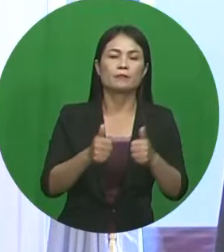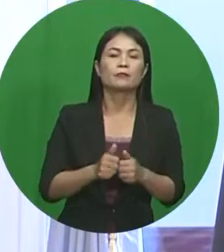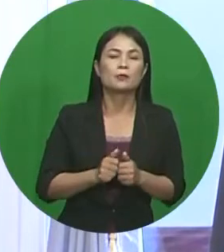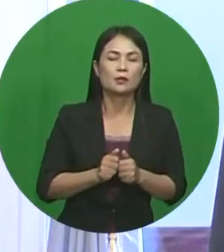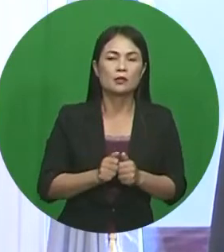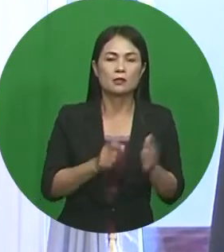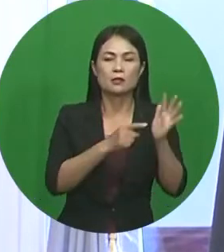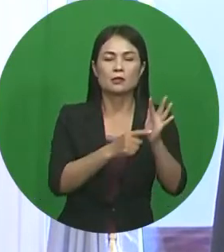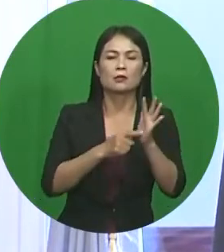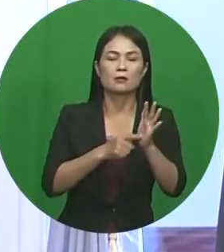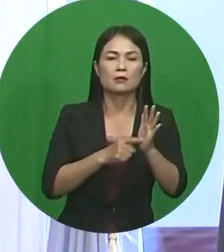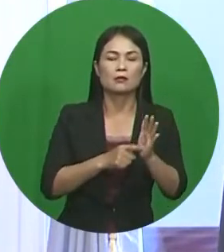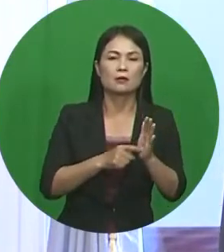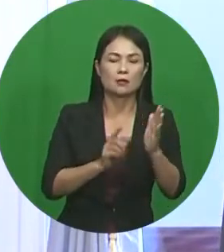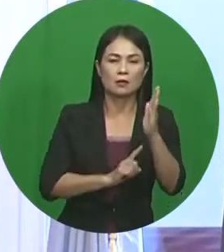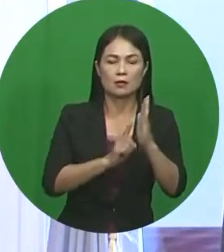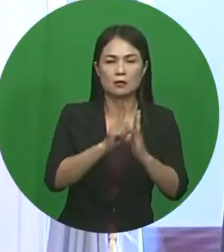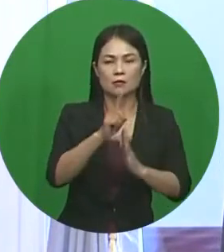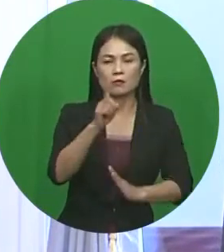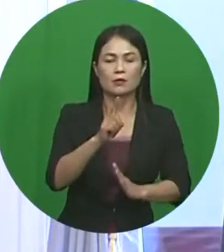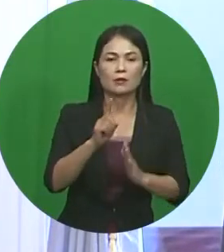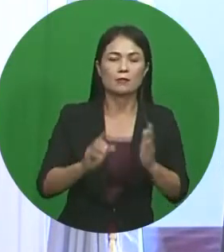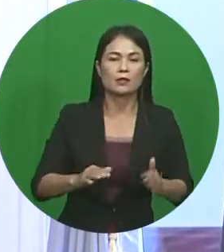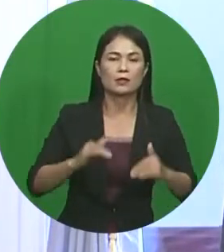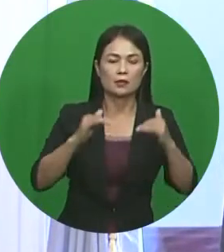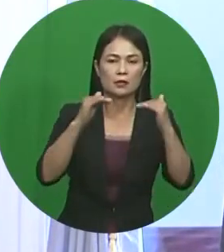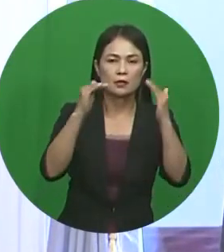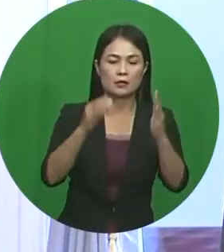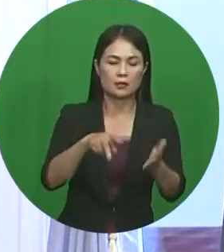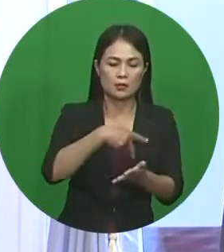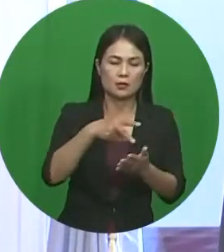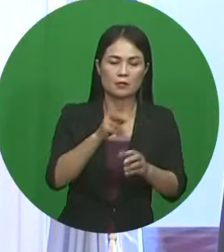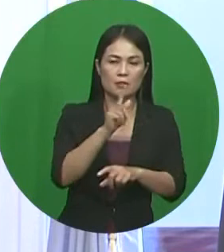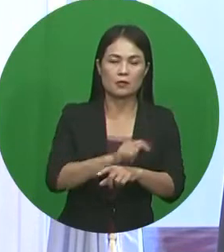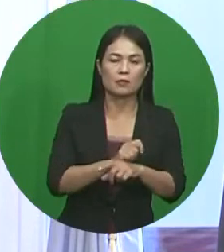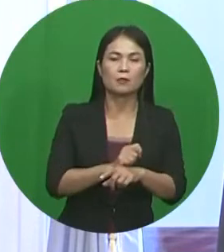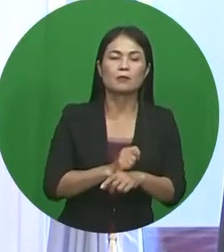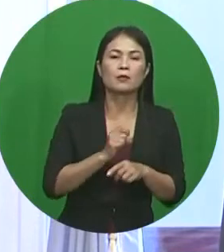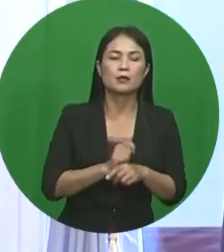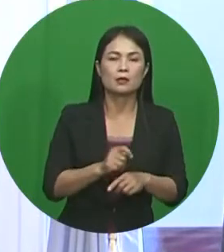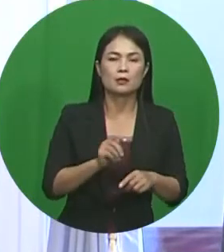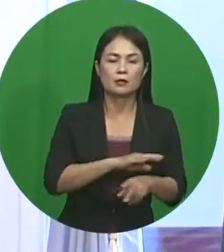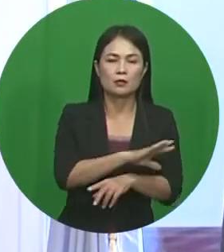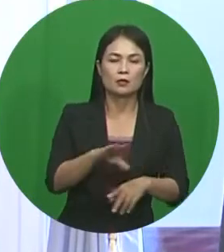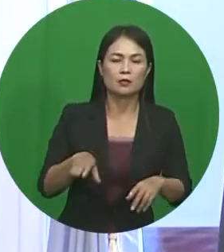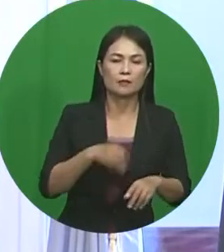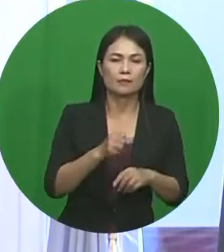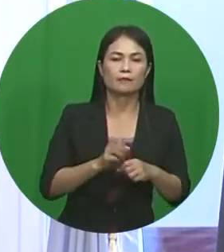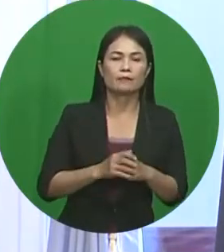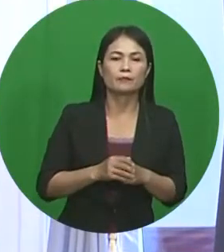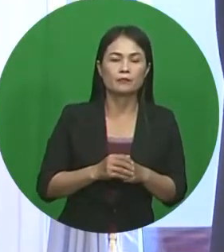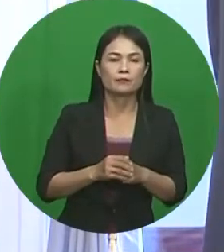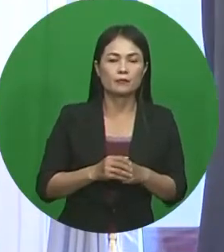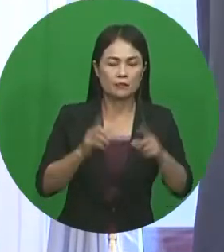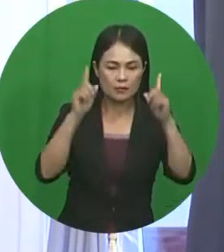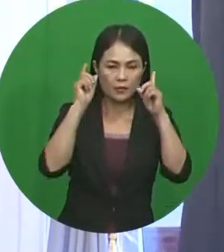ដែលបង្ហាញអំពីភាពរុងរឿងនៃខឿនវប្បធម៌សិល្បៈនិងប្របៃនីទំនៀមទម្លាប់របស់ប្រជាជាតិខ្មែរ